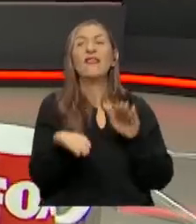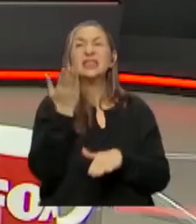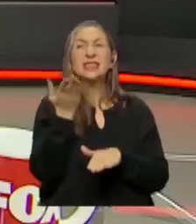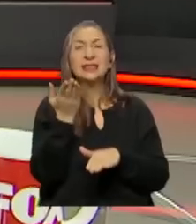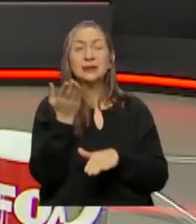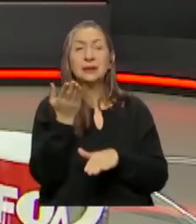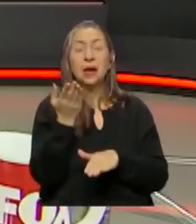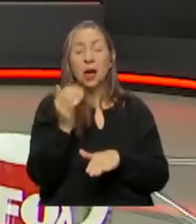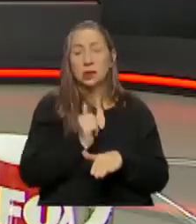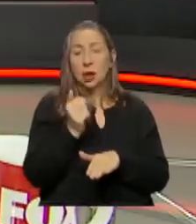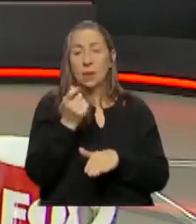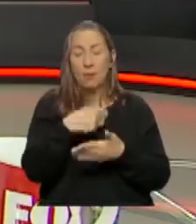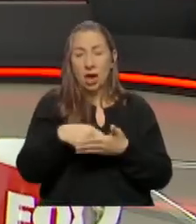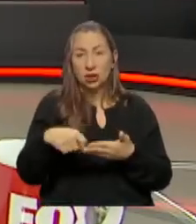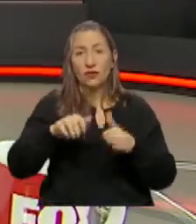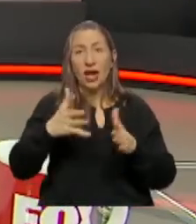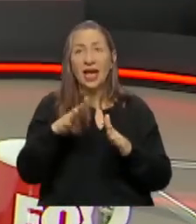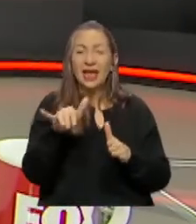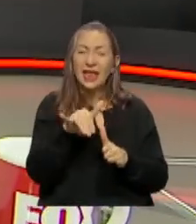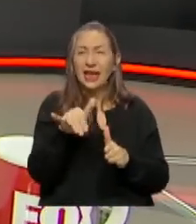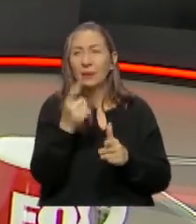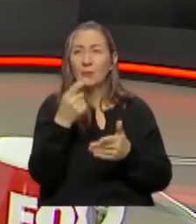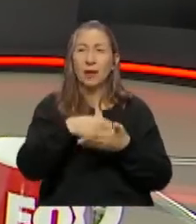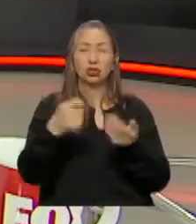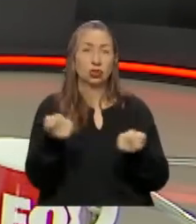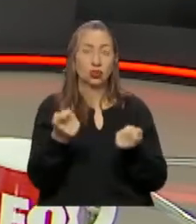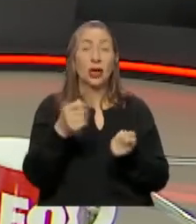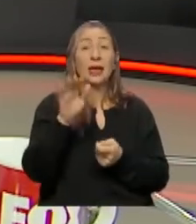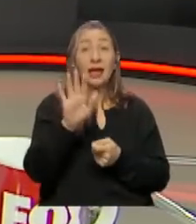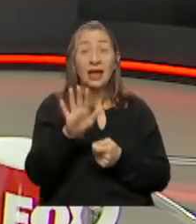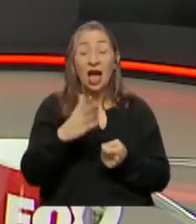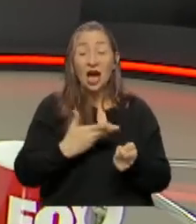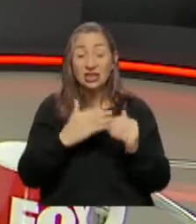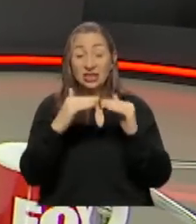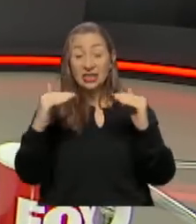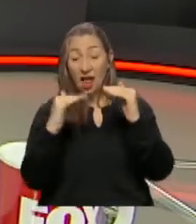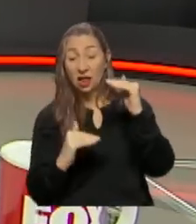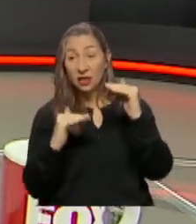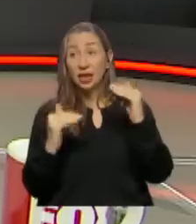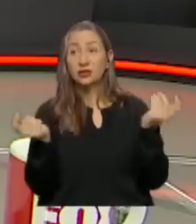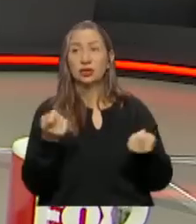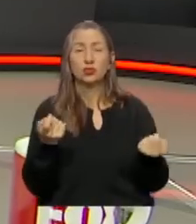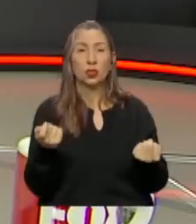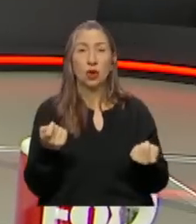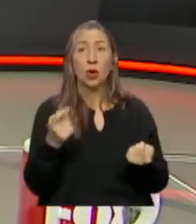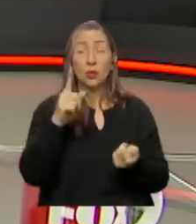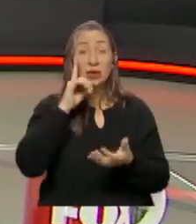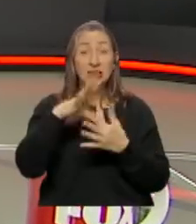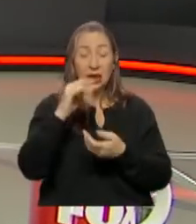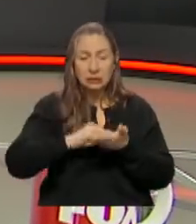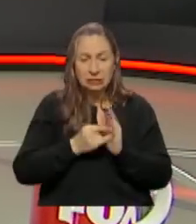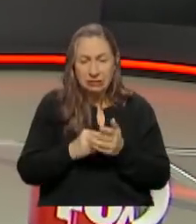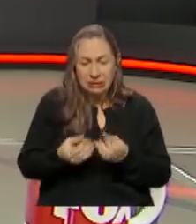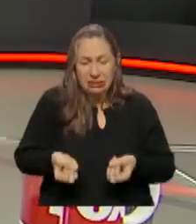fazlası asgari ücret ya da yakın bir ücretle çalışıyor. Yani açlık sınırının altında çalışıyor. Bu insanlar